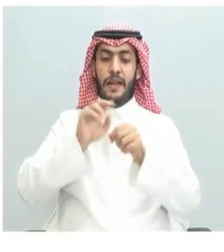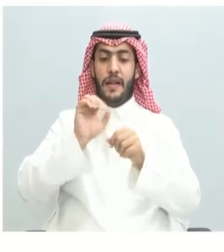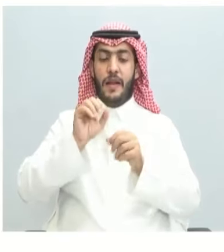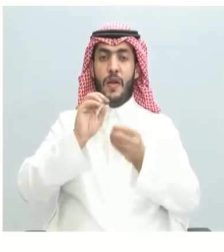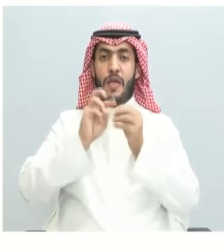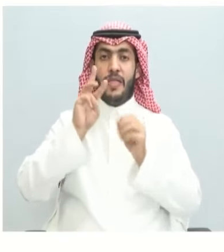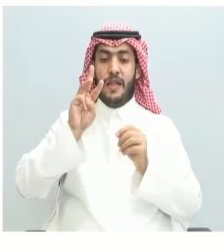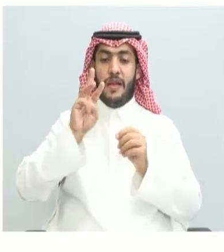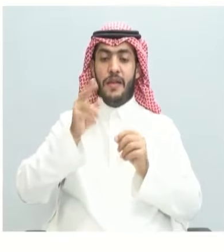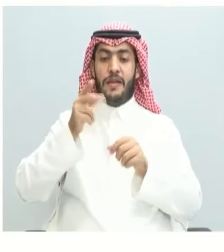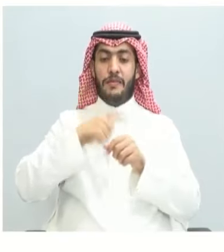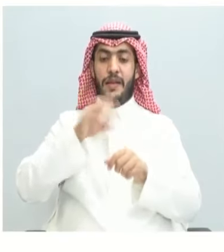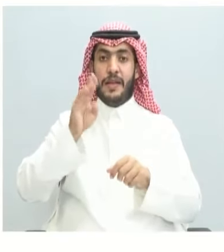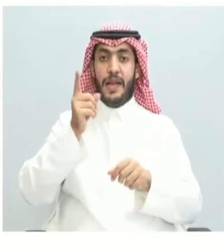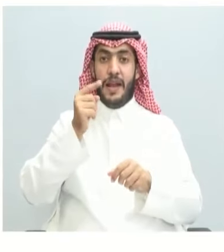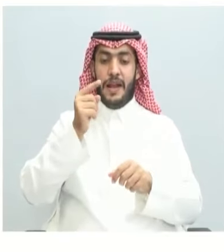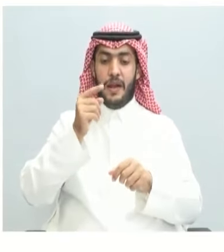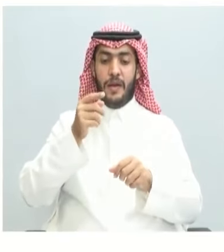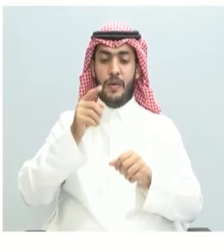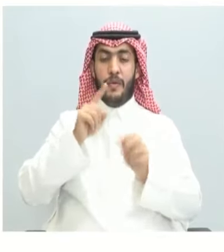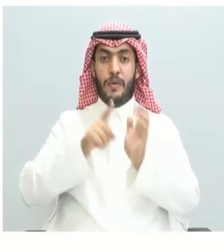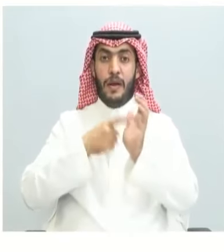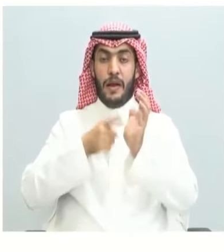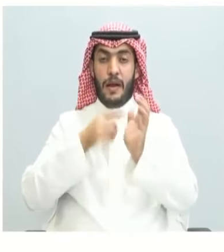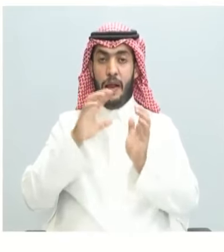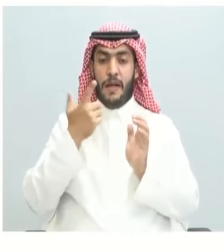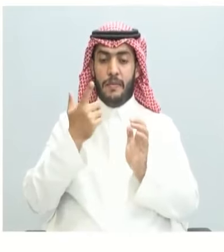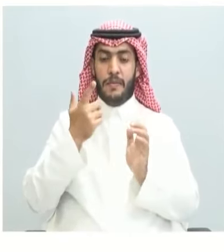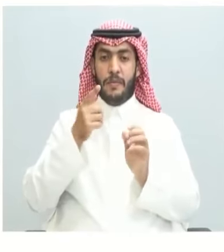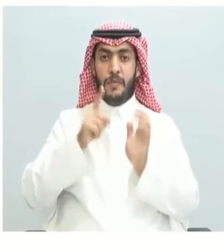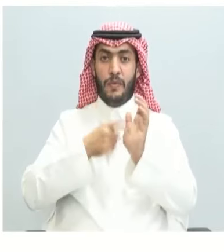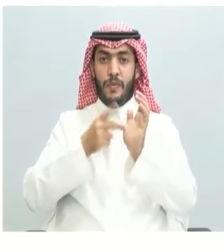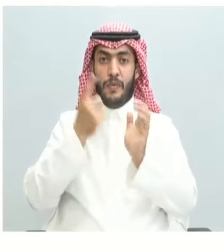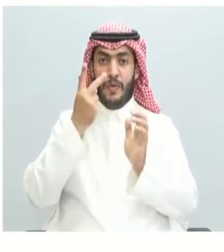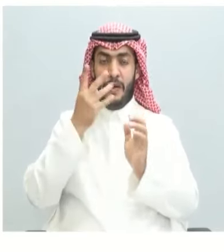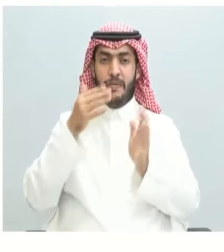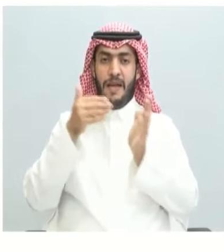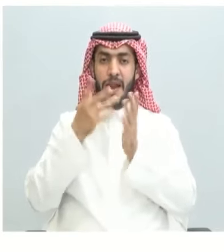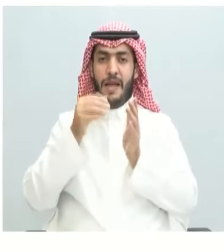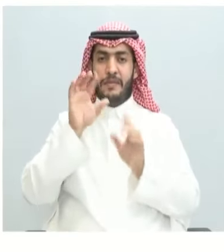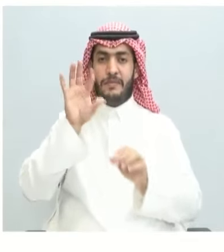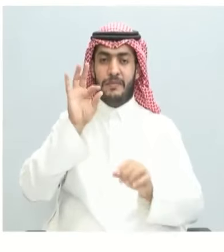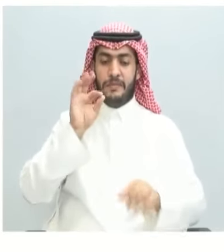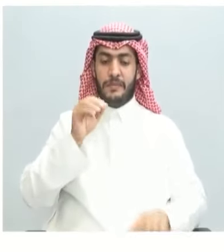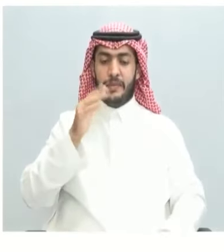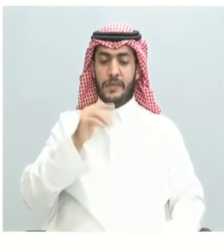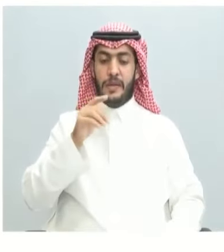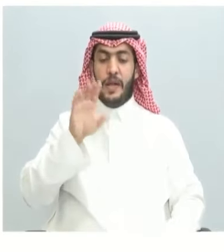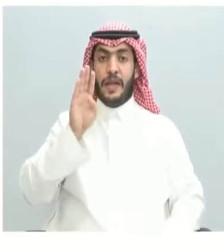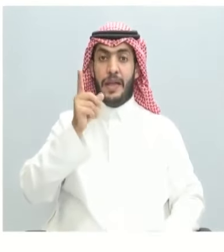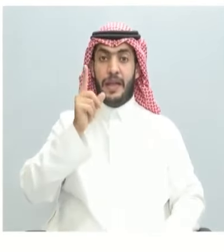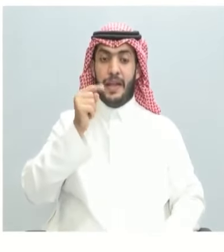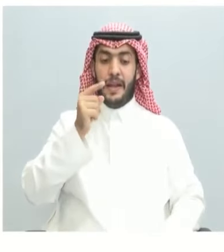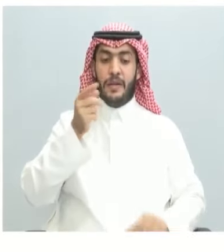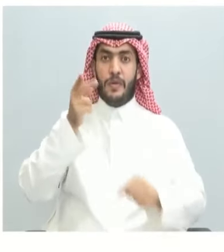التكرار سكراتش كرر مره واحده او عده يعني عده مرات او بعدد محدد من المرات او كرر باستمرار